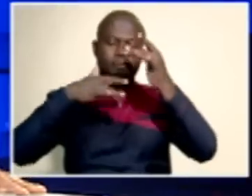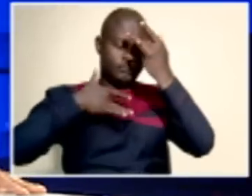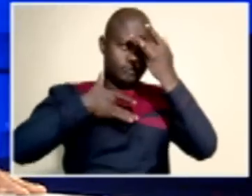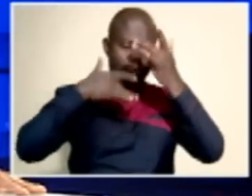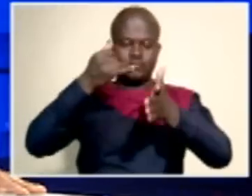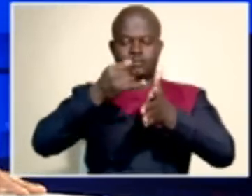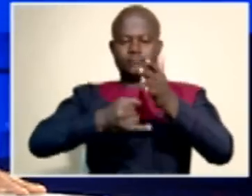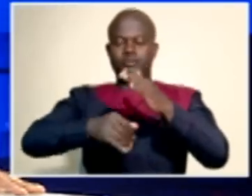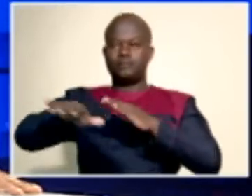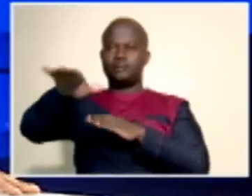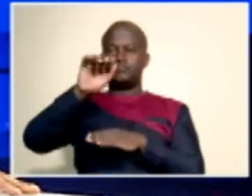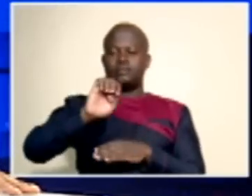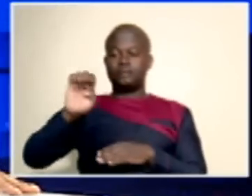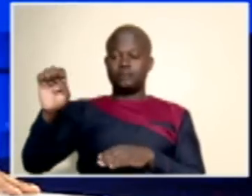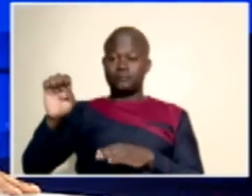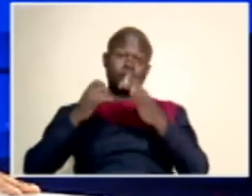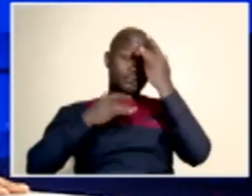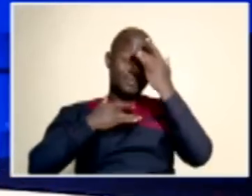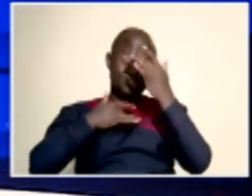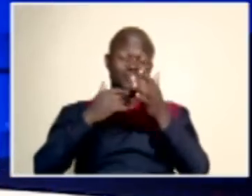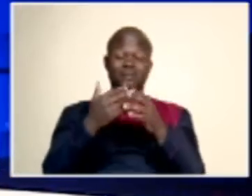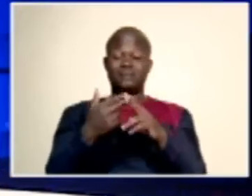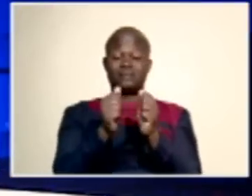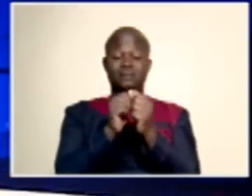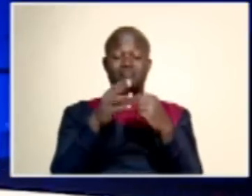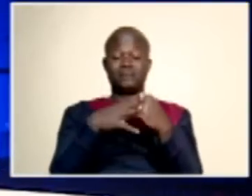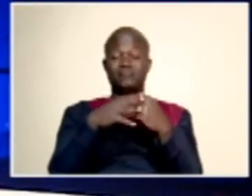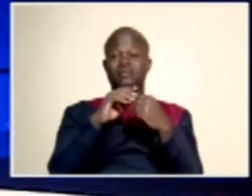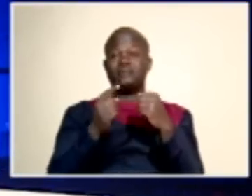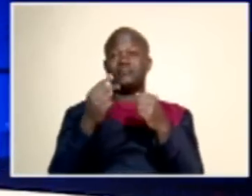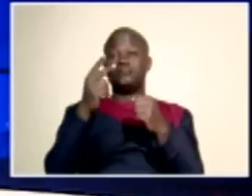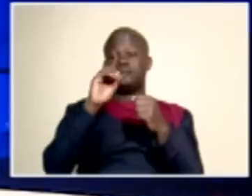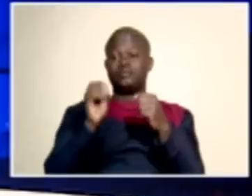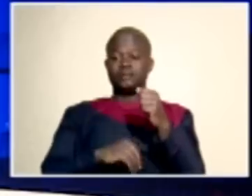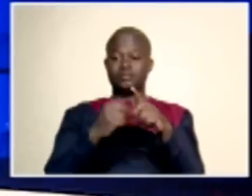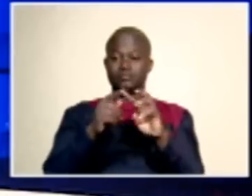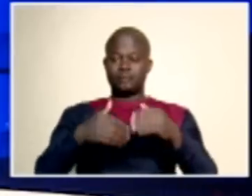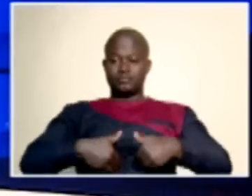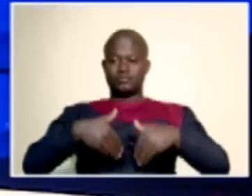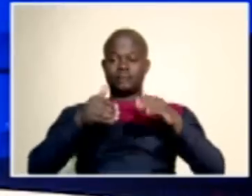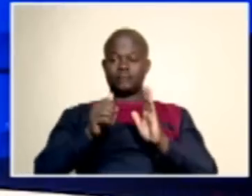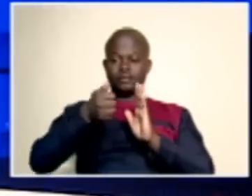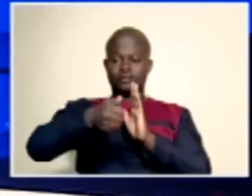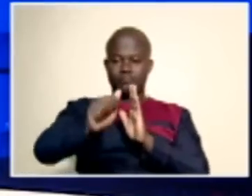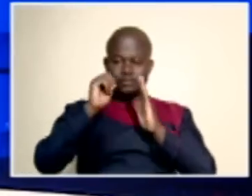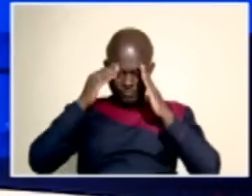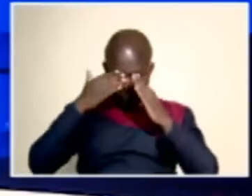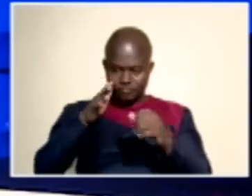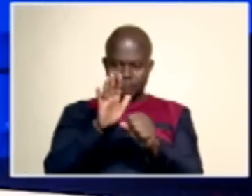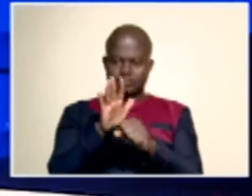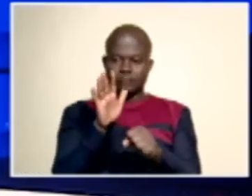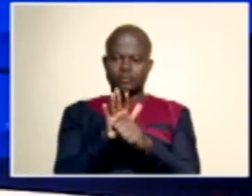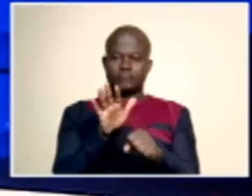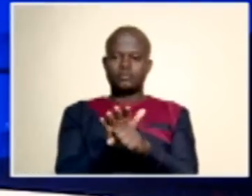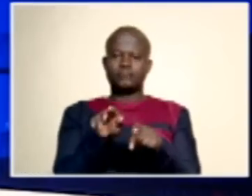gatera sida muri iyi ntara, aho ubwandu buri ku gipimo cya 19.2%, kandi urubyiruko akaba ari rwo rwibasiwe cyane nk'uko